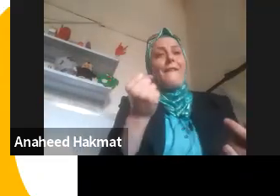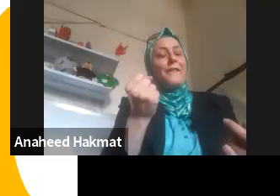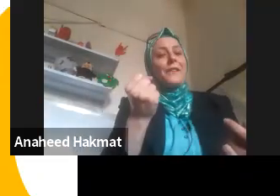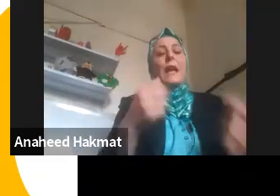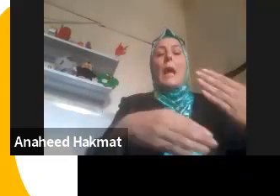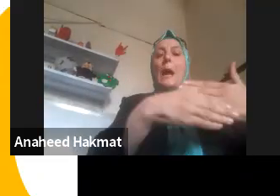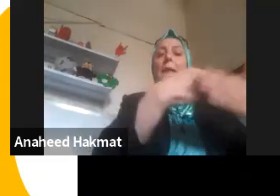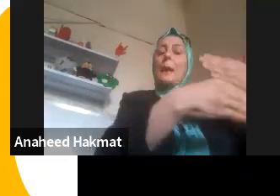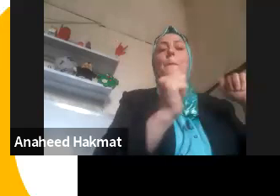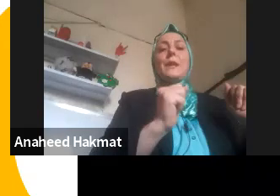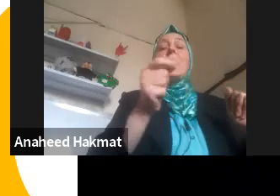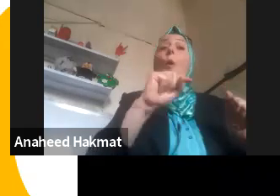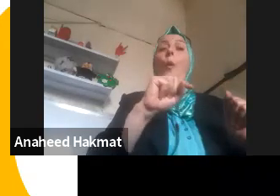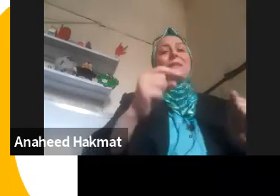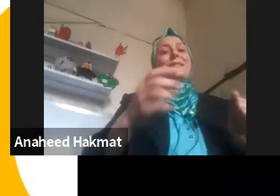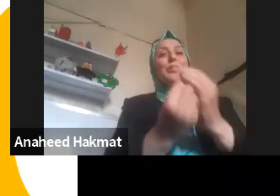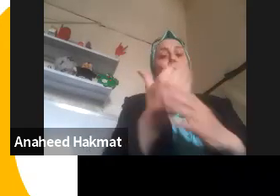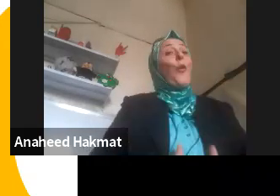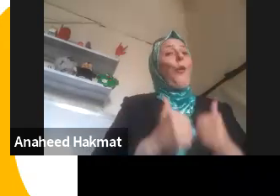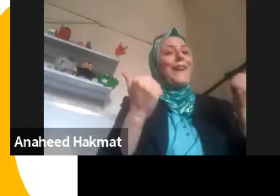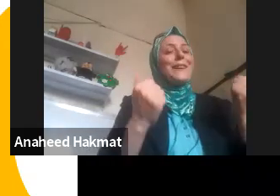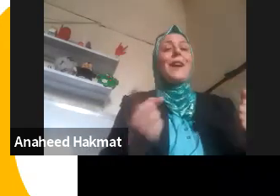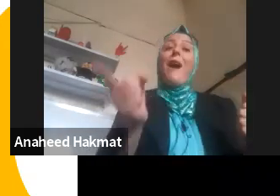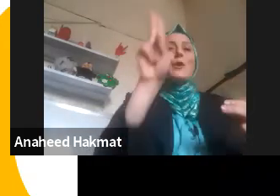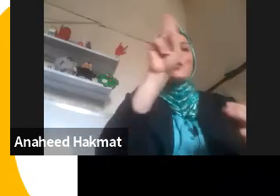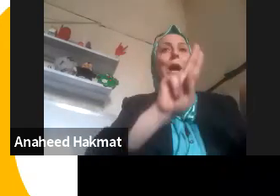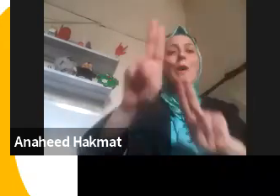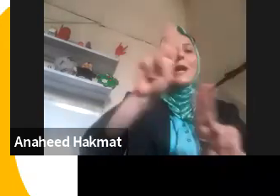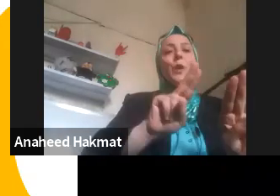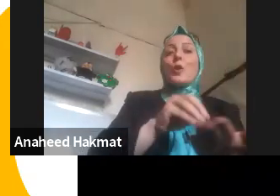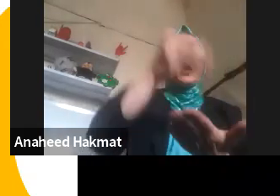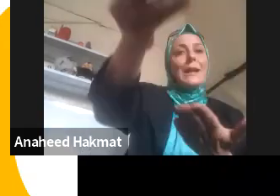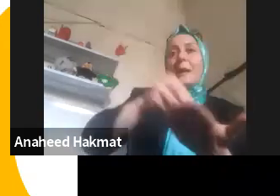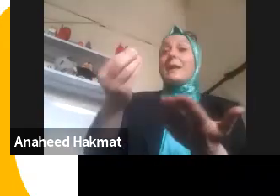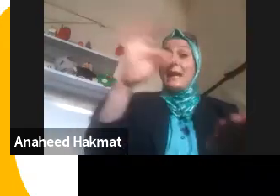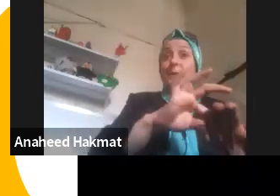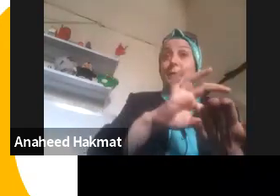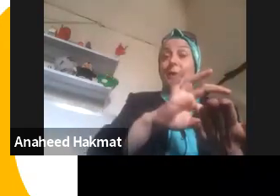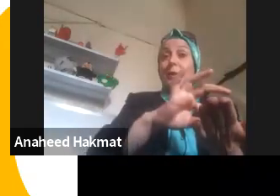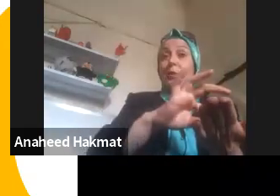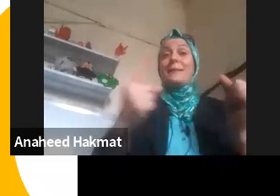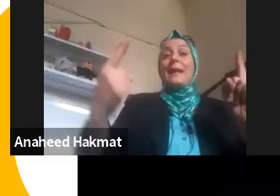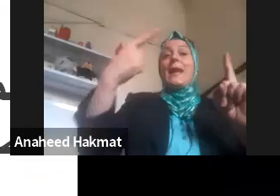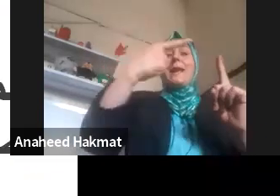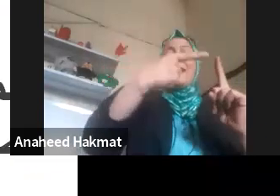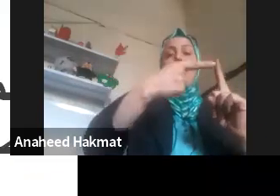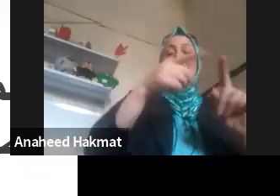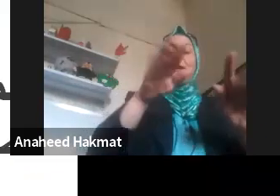إنه خدماتنا بتأدي الهدف حسب كل الاعتبارات المختلفة، العمر والجنس والفئات المختلفة. هذه